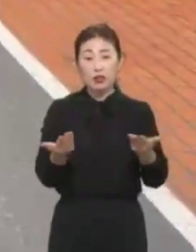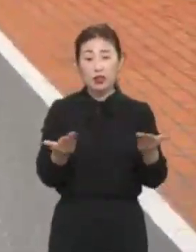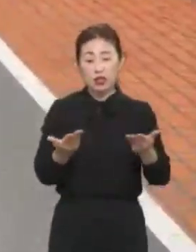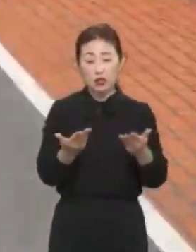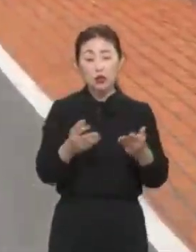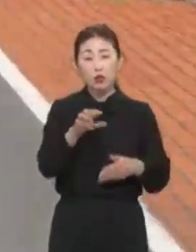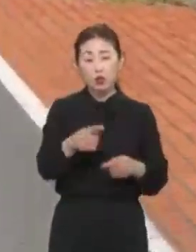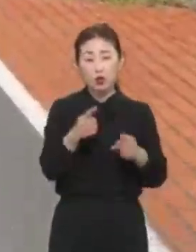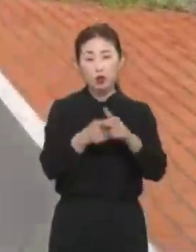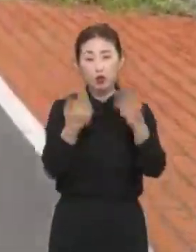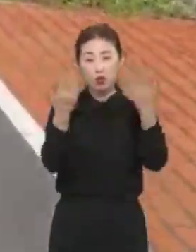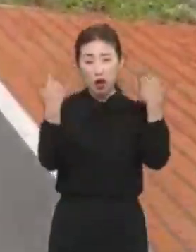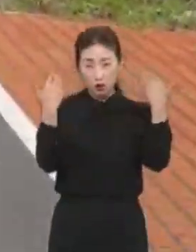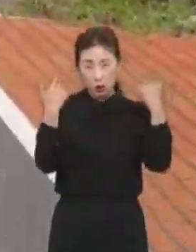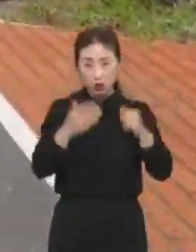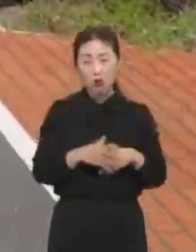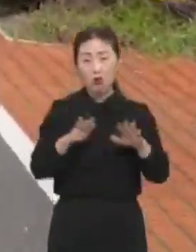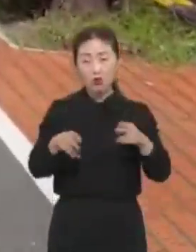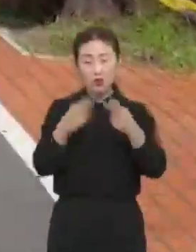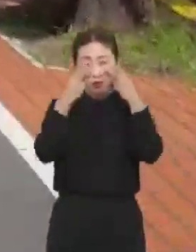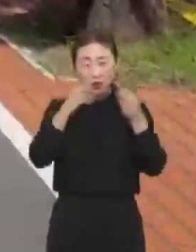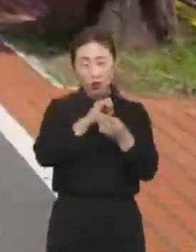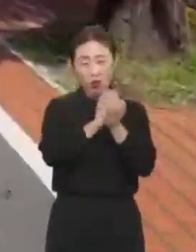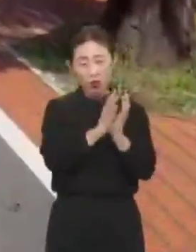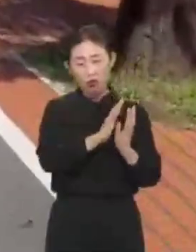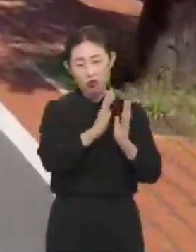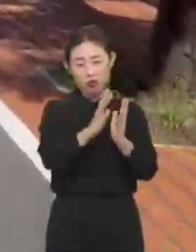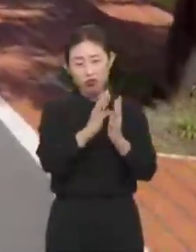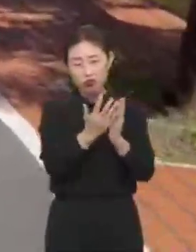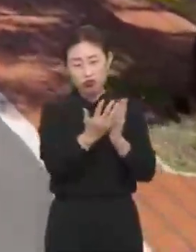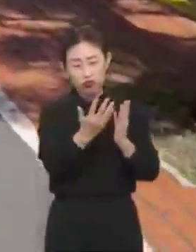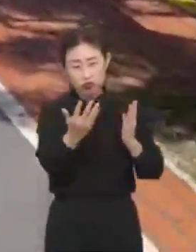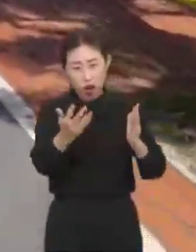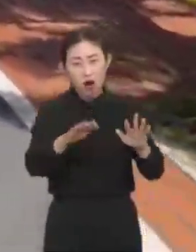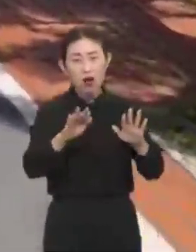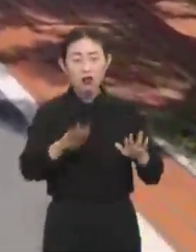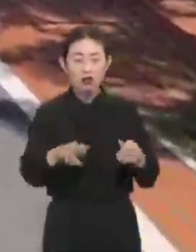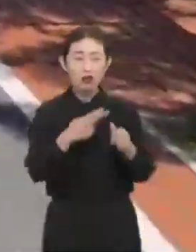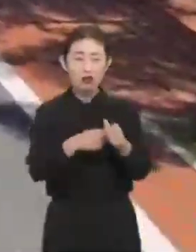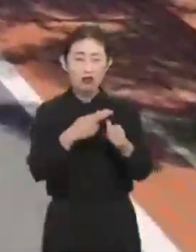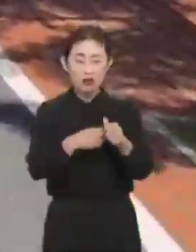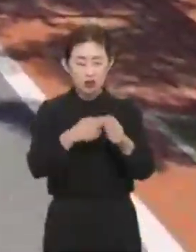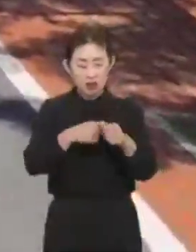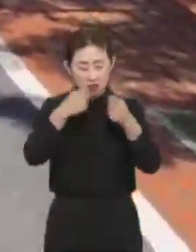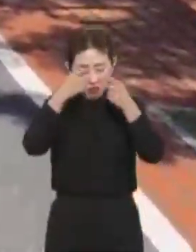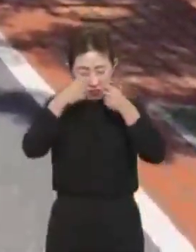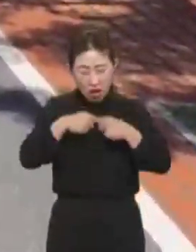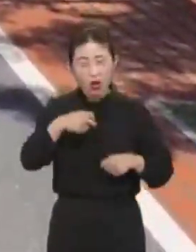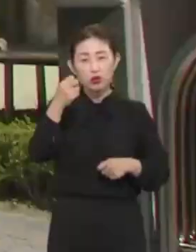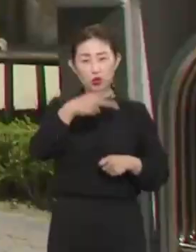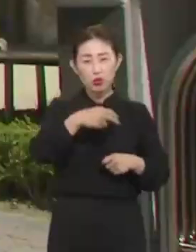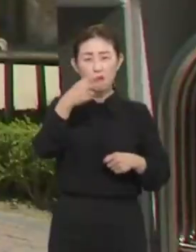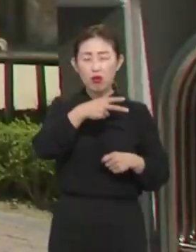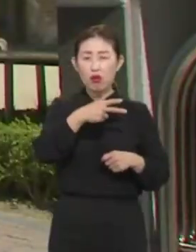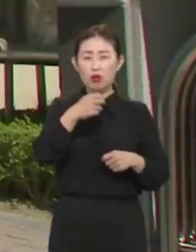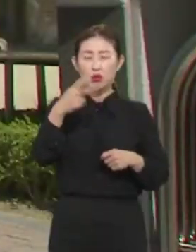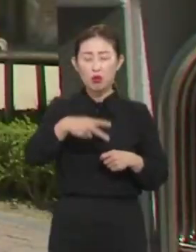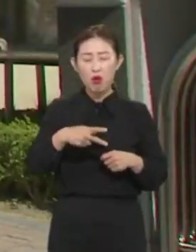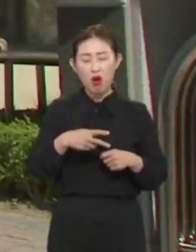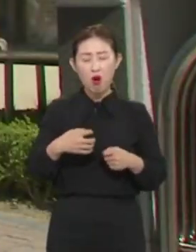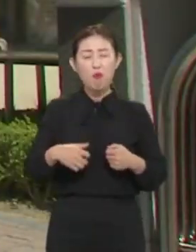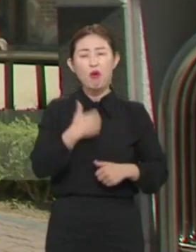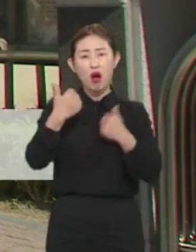앞입니다. 실시간으로 늘어가고 있는 근조 화환에는 현 상황에 대한 분노와 숨진 교사에 대한 애도가 가득했습니다. 유족과